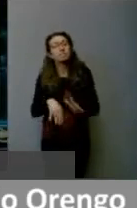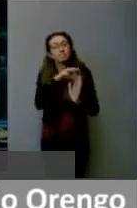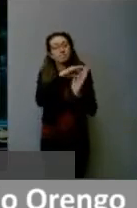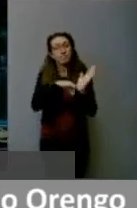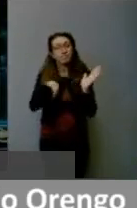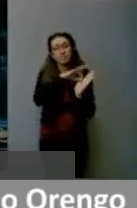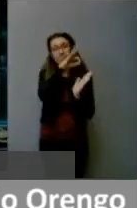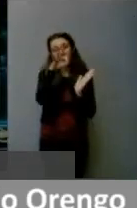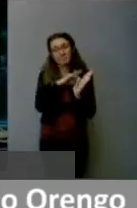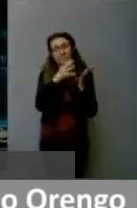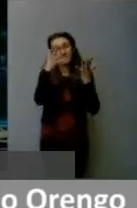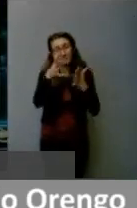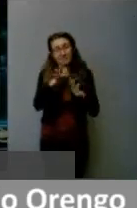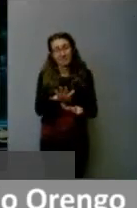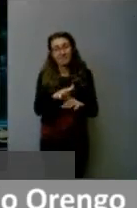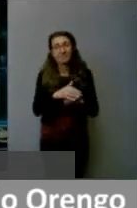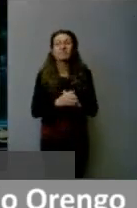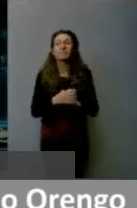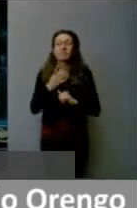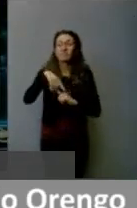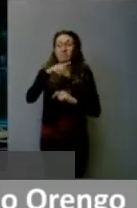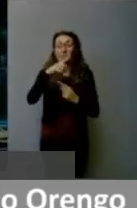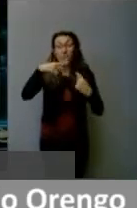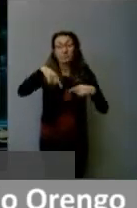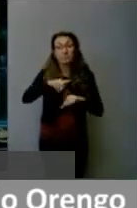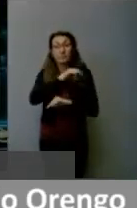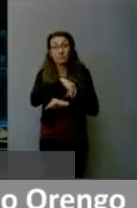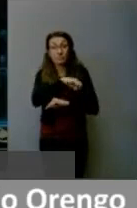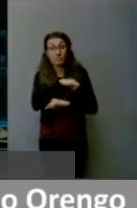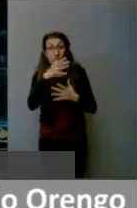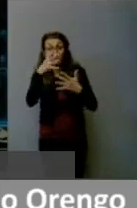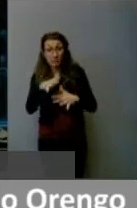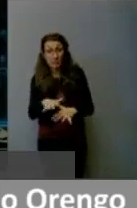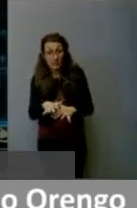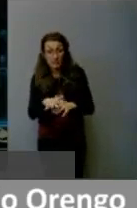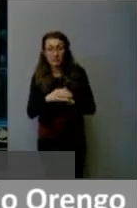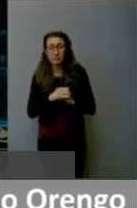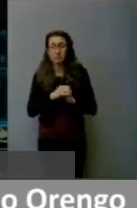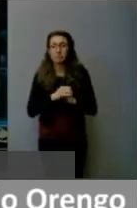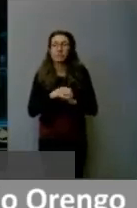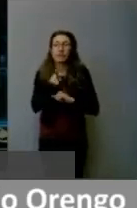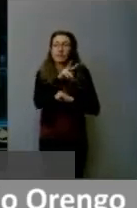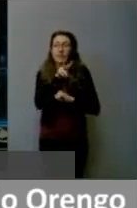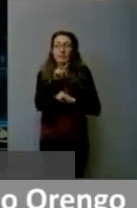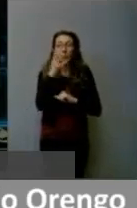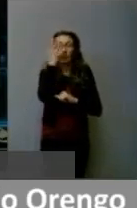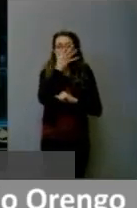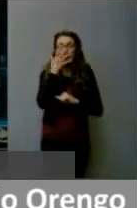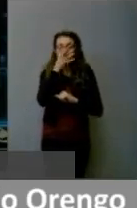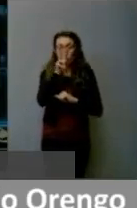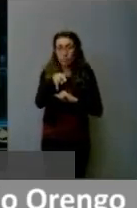gli argomenti all'ordine del giorno, chiudiamo i lavori del presente Consiglio Comunale 22 febbraio